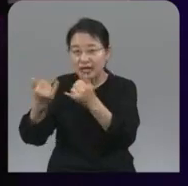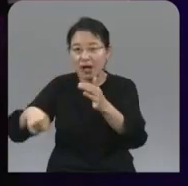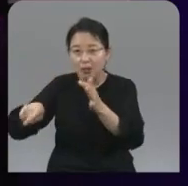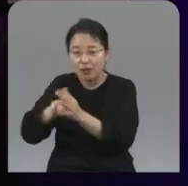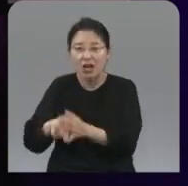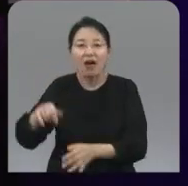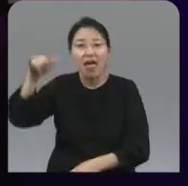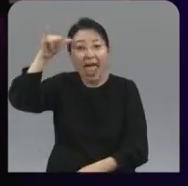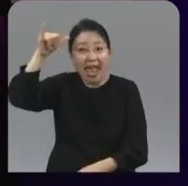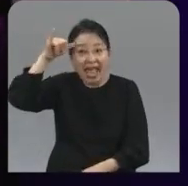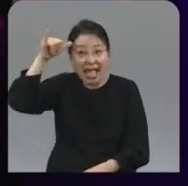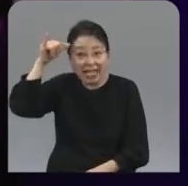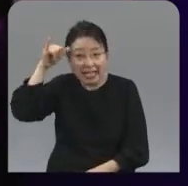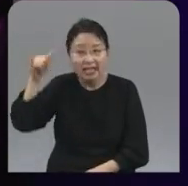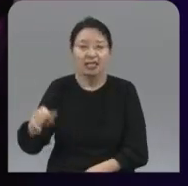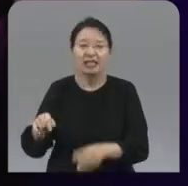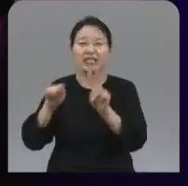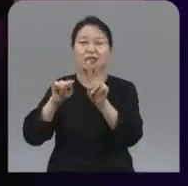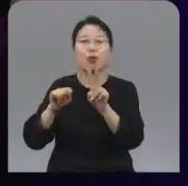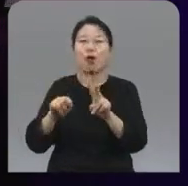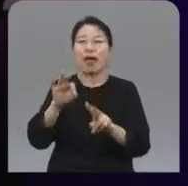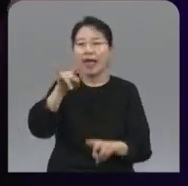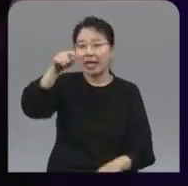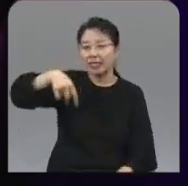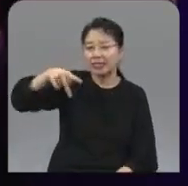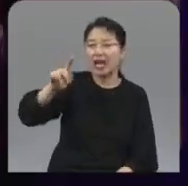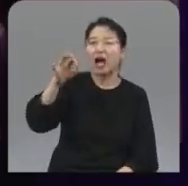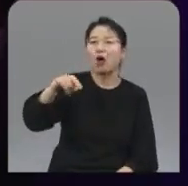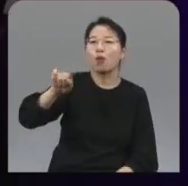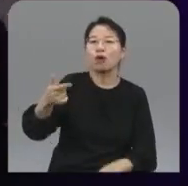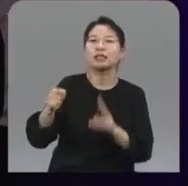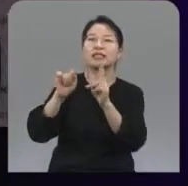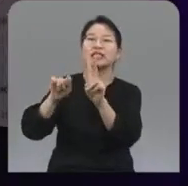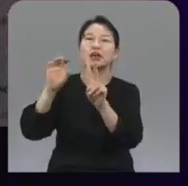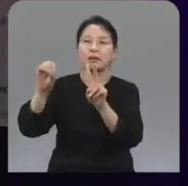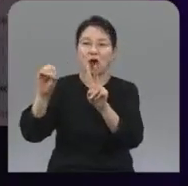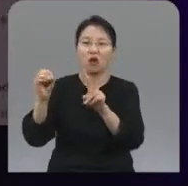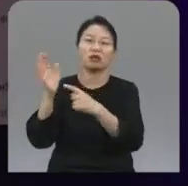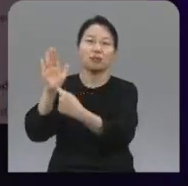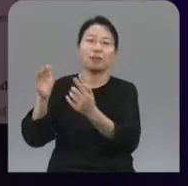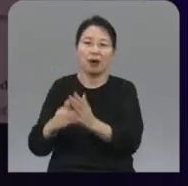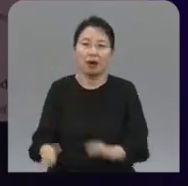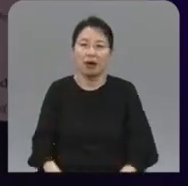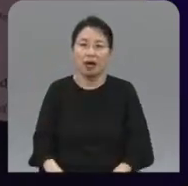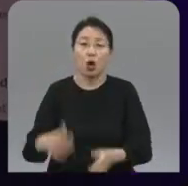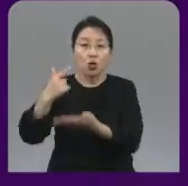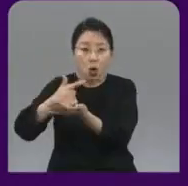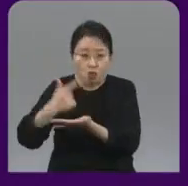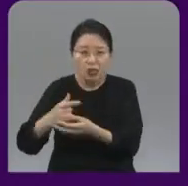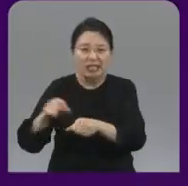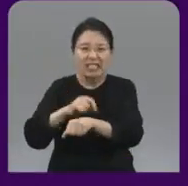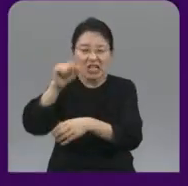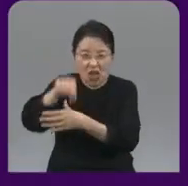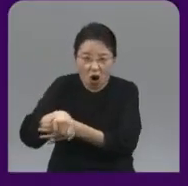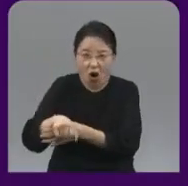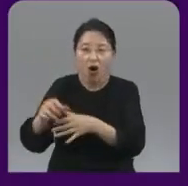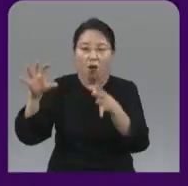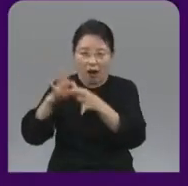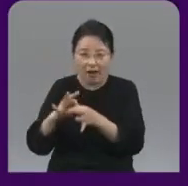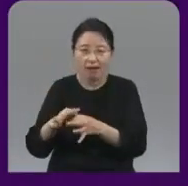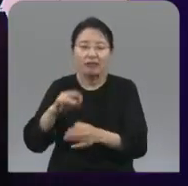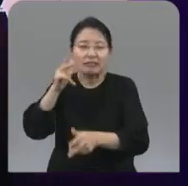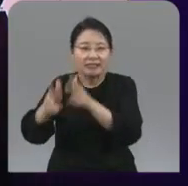kommenden Jahr einen Dienst anbieten und ins Rennen einsteigen koreanisch Unternehmen wollen daher raschhandeln